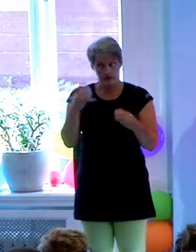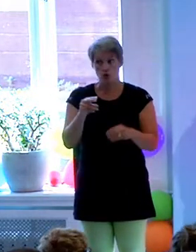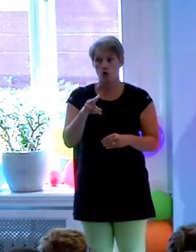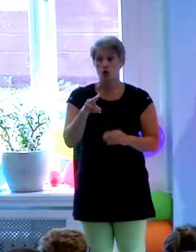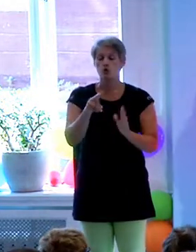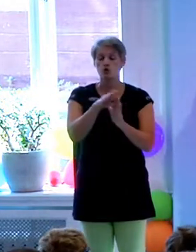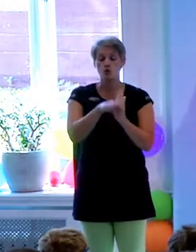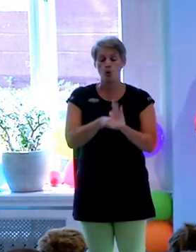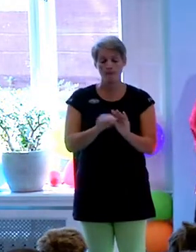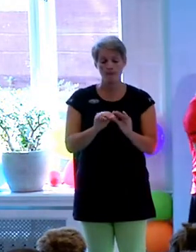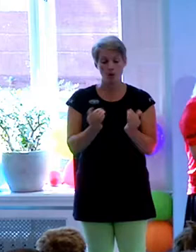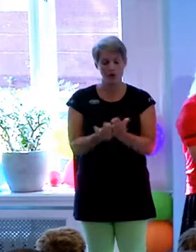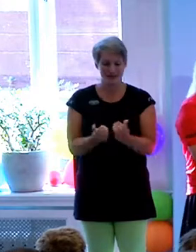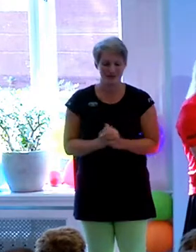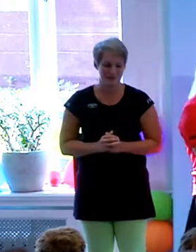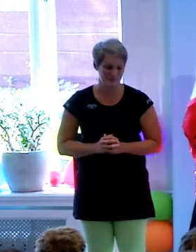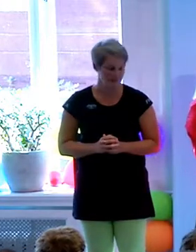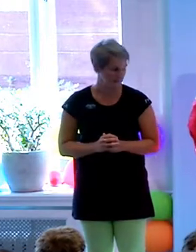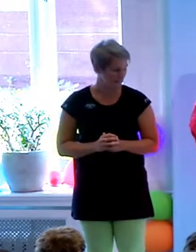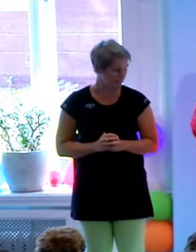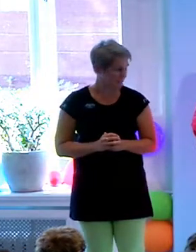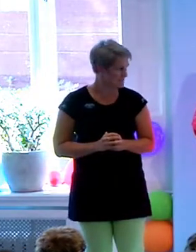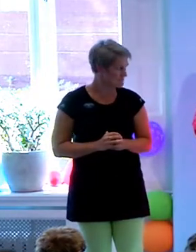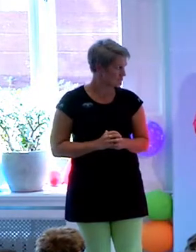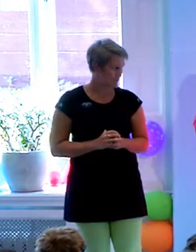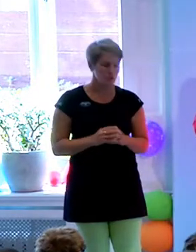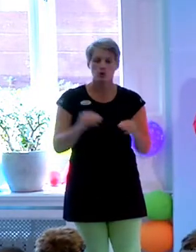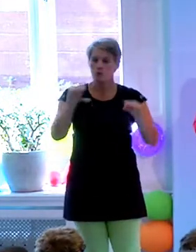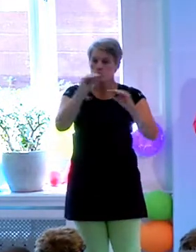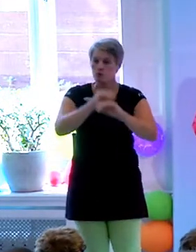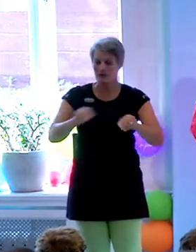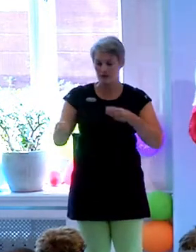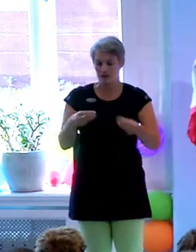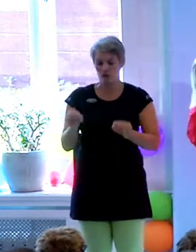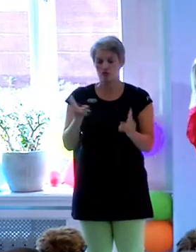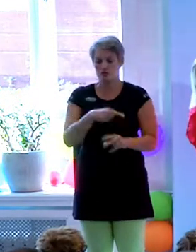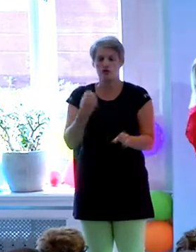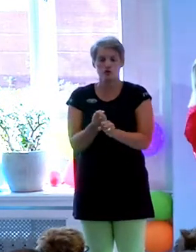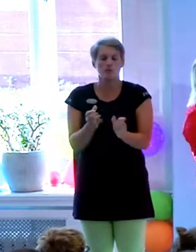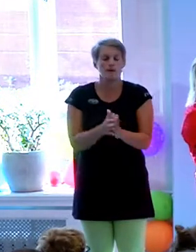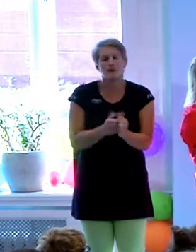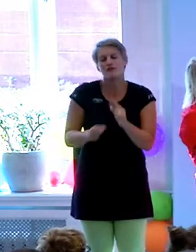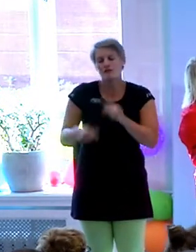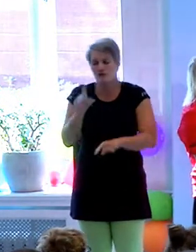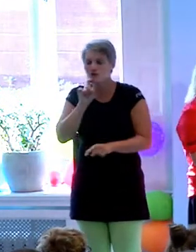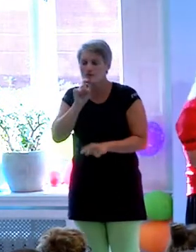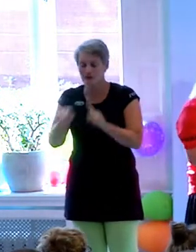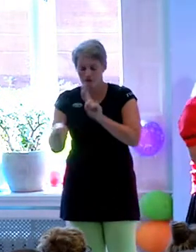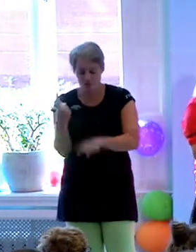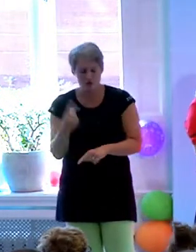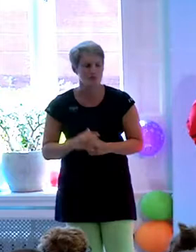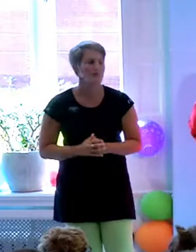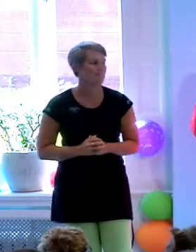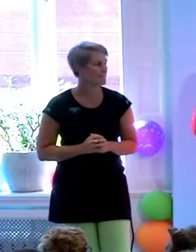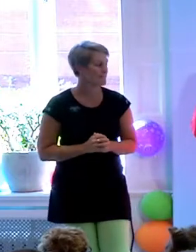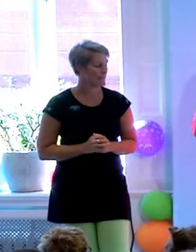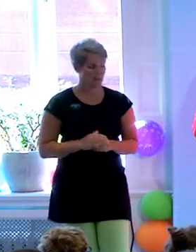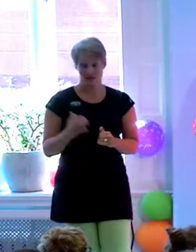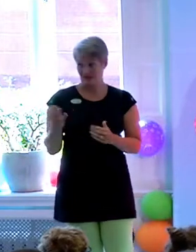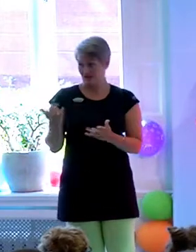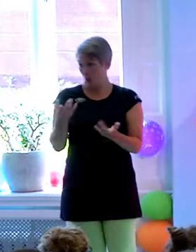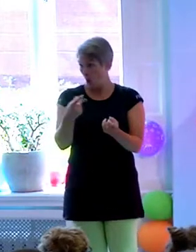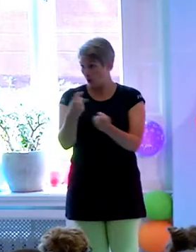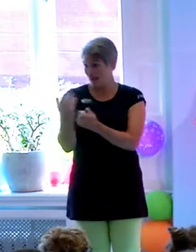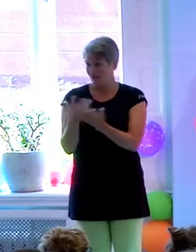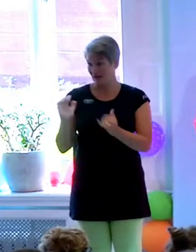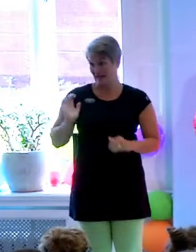Normbollen. Ja, alltså, precis. Det är ett utbildningsmaterial som vi jobbar med. Jag bara tänkte så här, för att kommentera det. Absolut, innan det här med att få in med flickor, för det jobbar